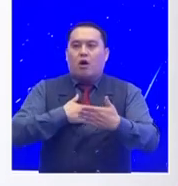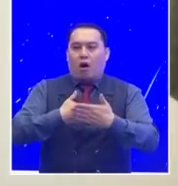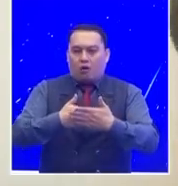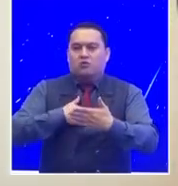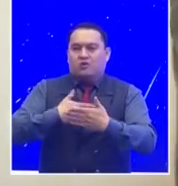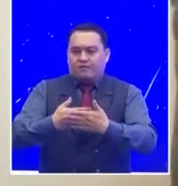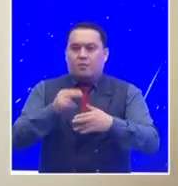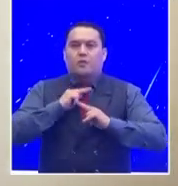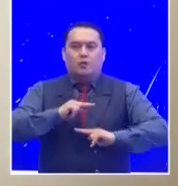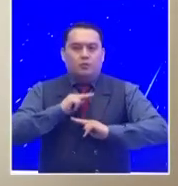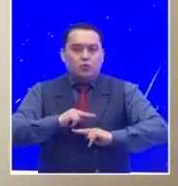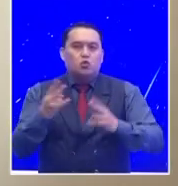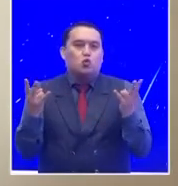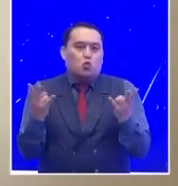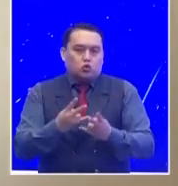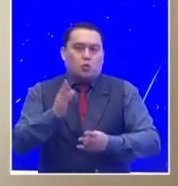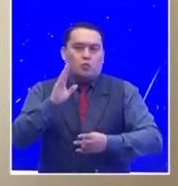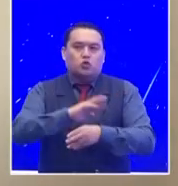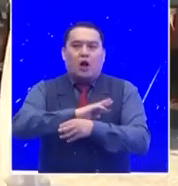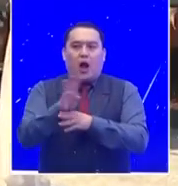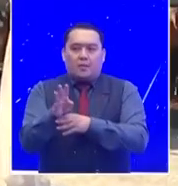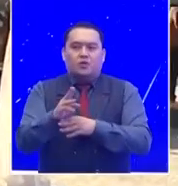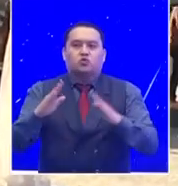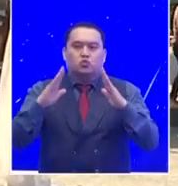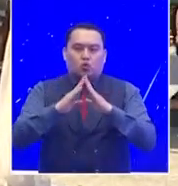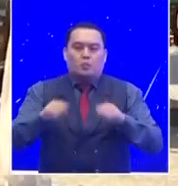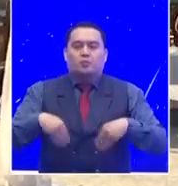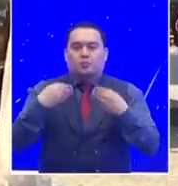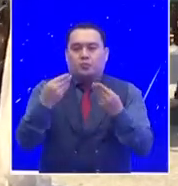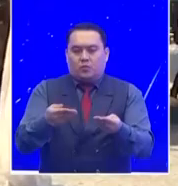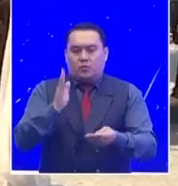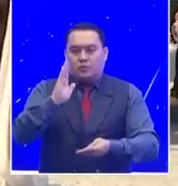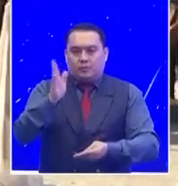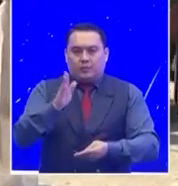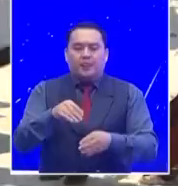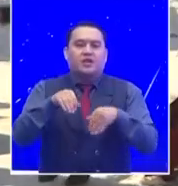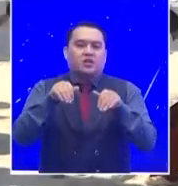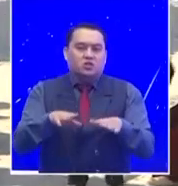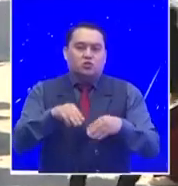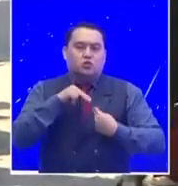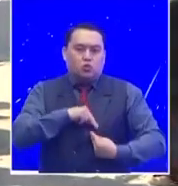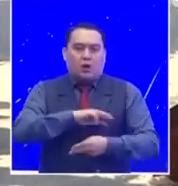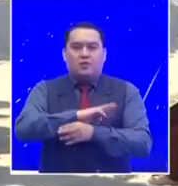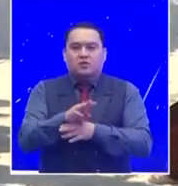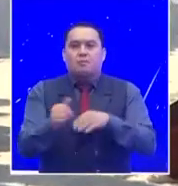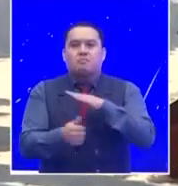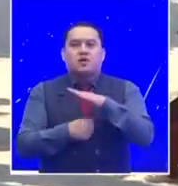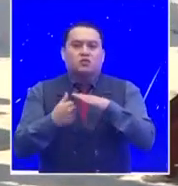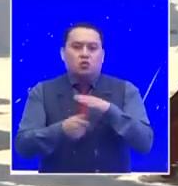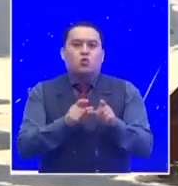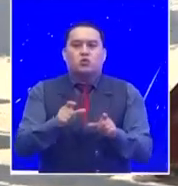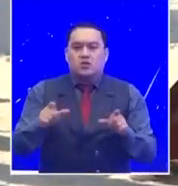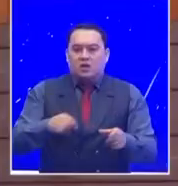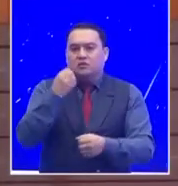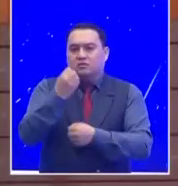И в будущем году многие из нуждающихся будут обеспечены крышей над головой. Вместе с тем решается и вопрос трудоустройства безработных граждан. Так,